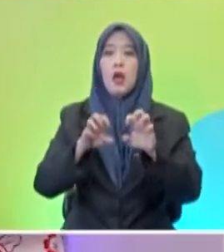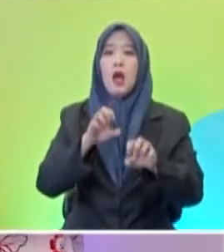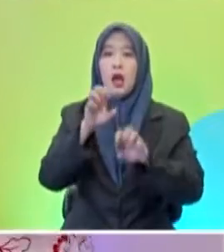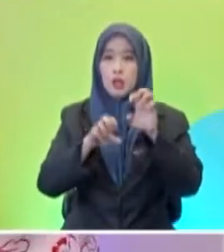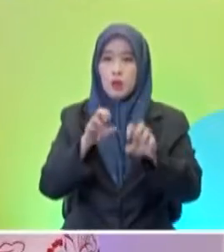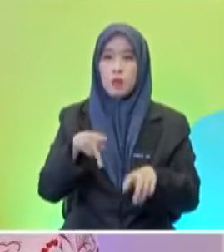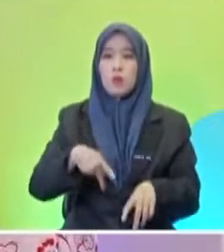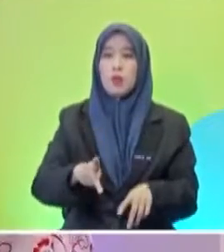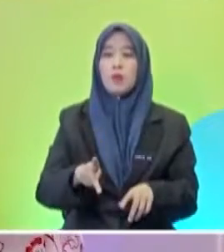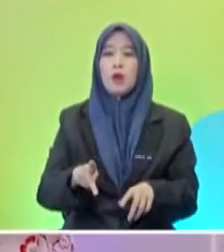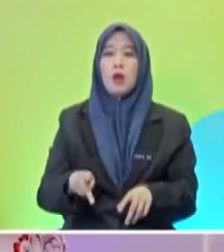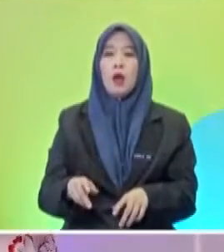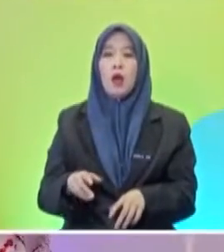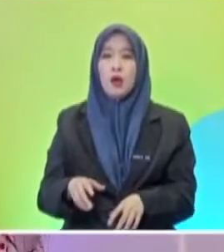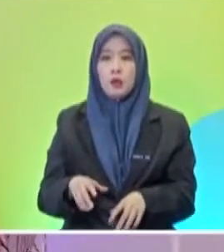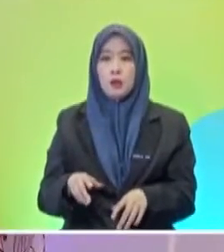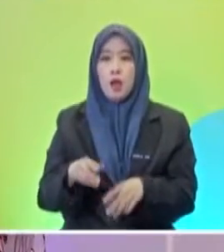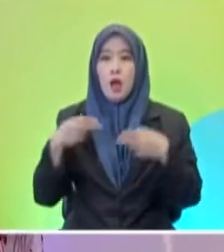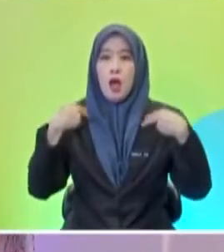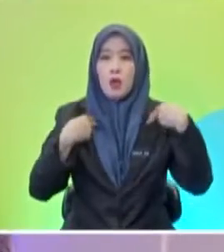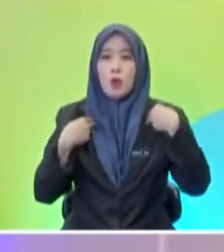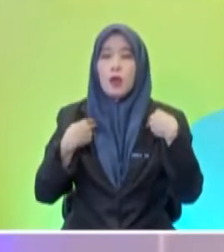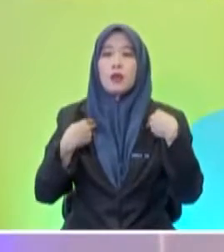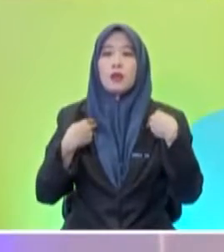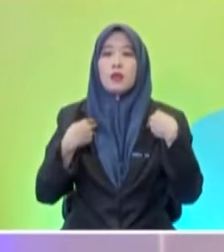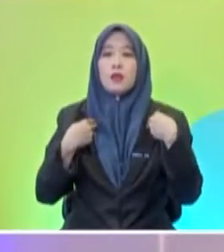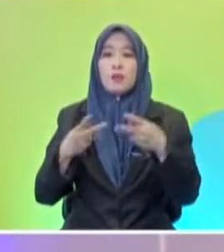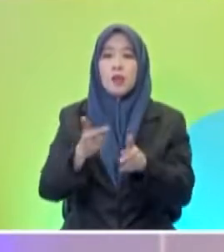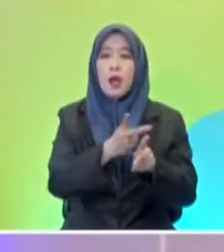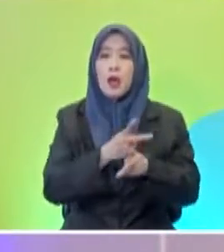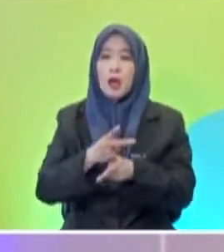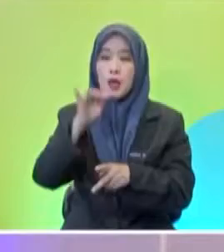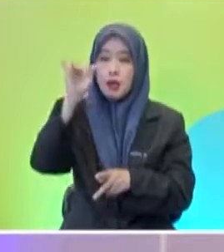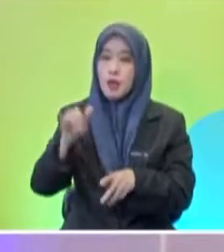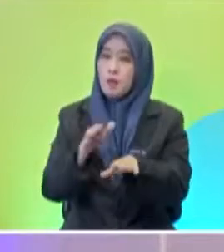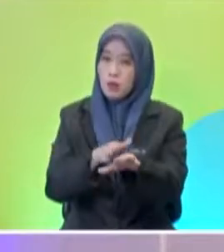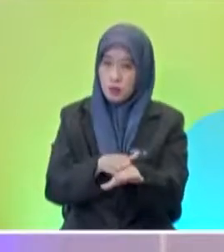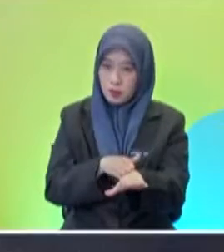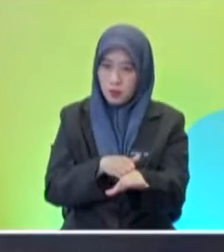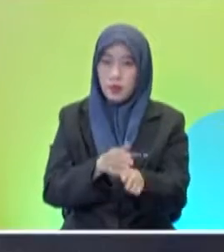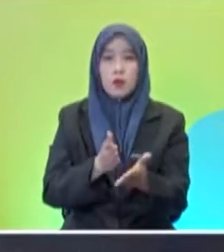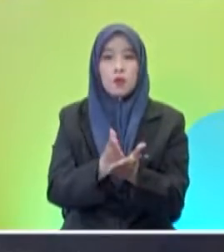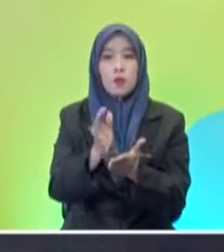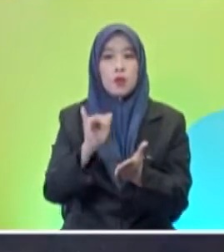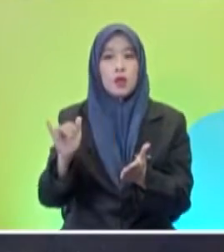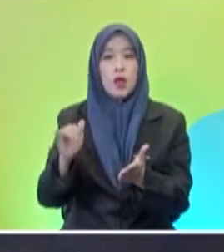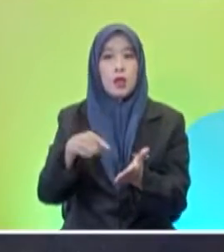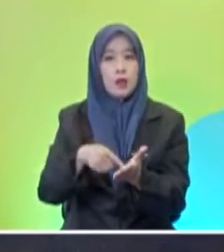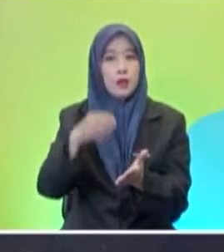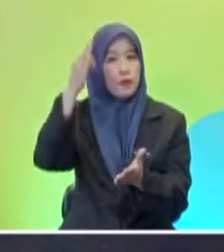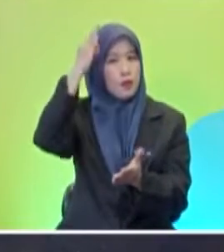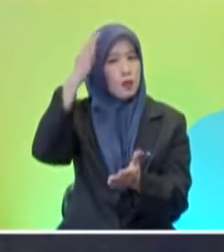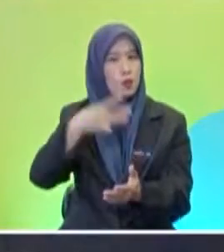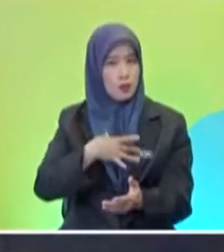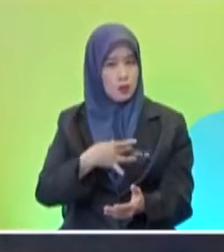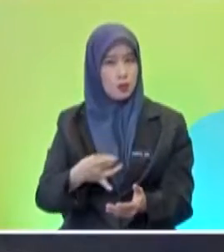peliharaan yang manja. Okey. Seterusnya. Ini yang Fizi suka ni. Ini memang saya paling suka